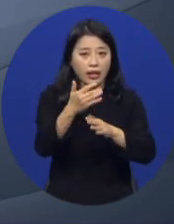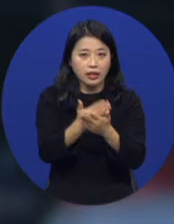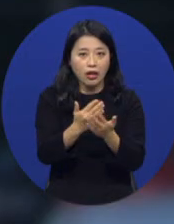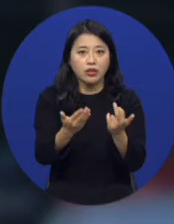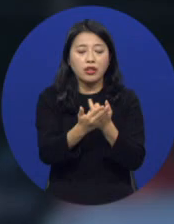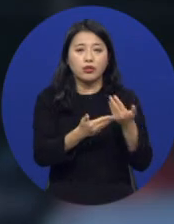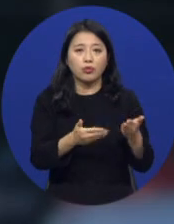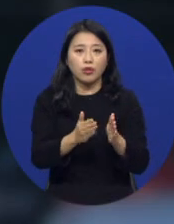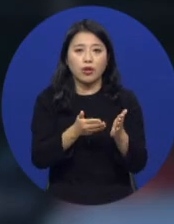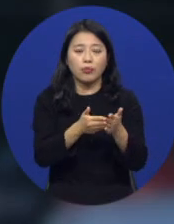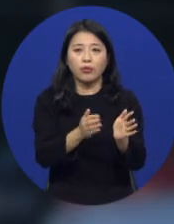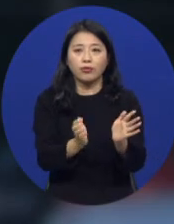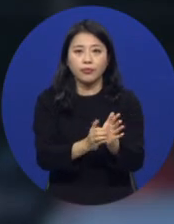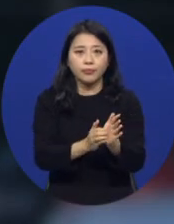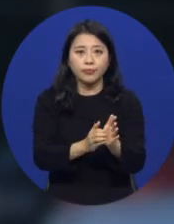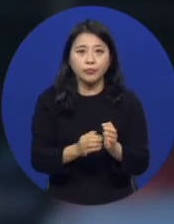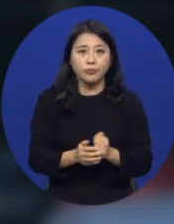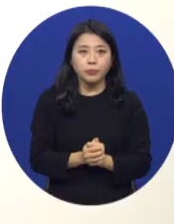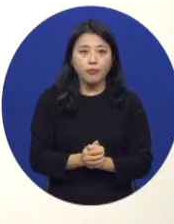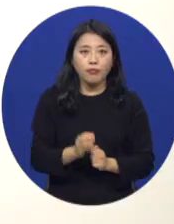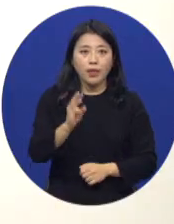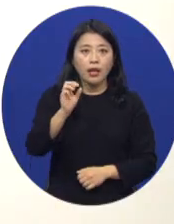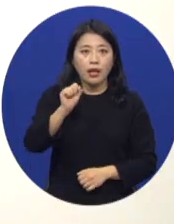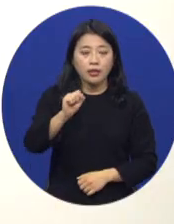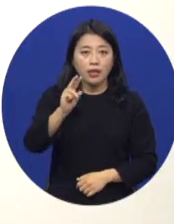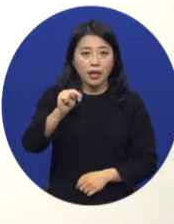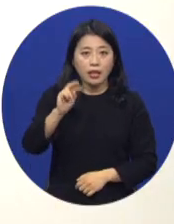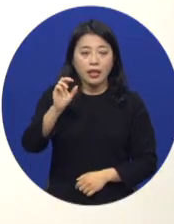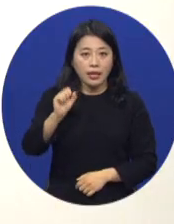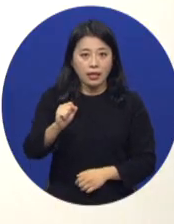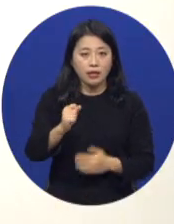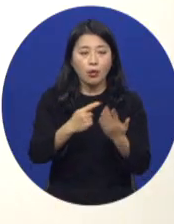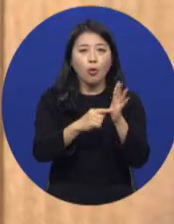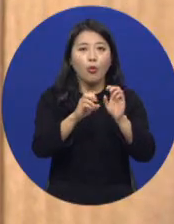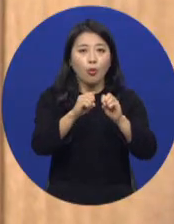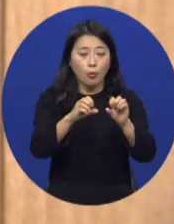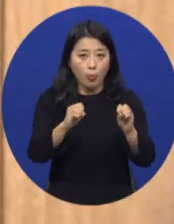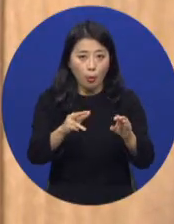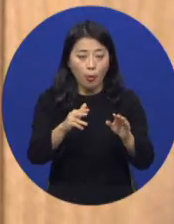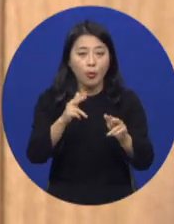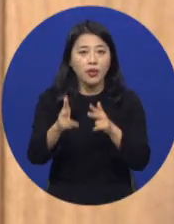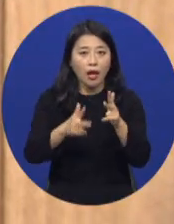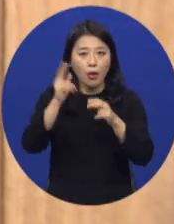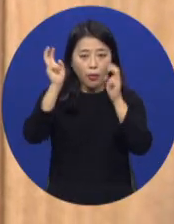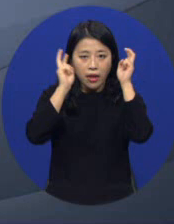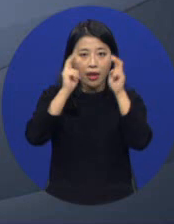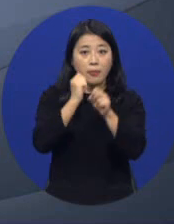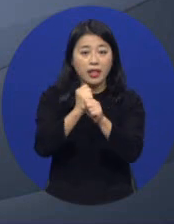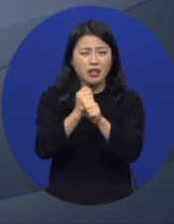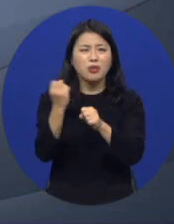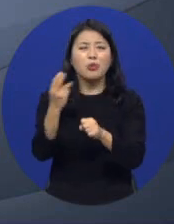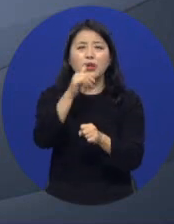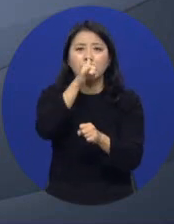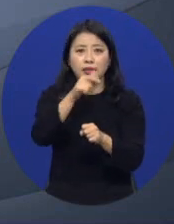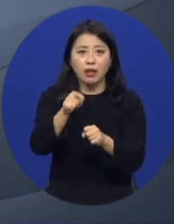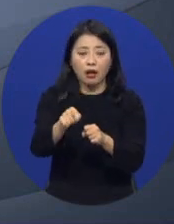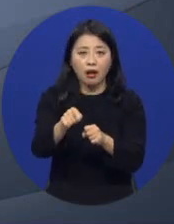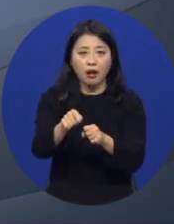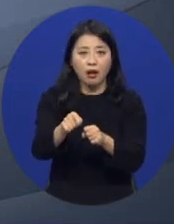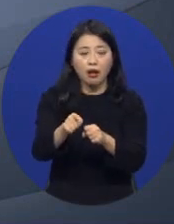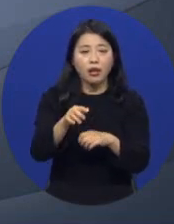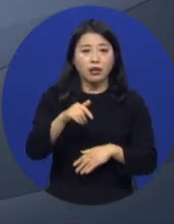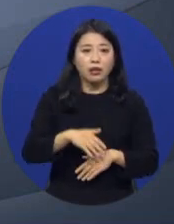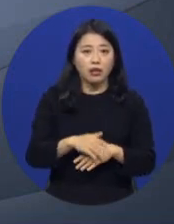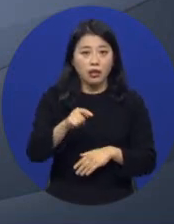겁니다 출시가 sns 인플루언서 마케팅을 하겠다며 세운 또 다른 스타트업 사무실이 업체는 한국